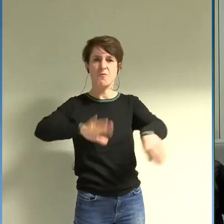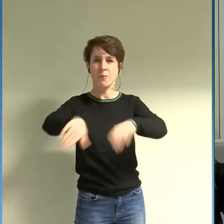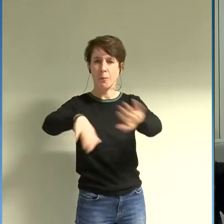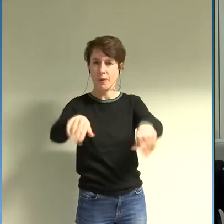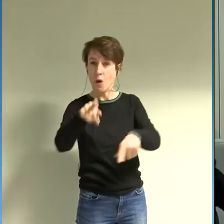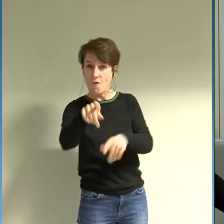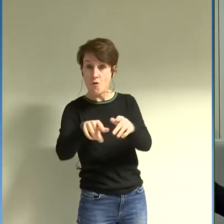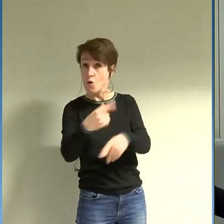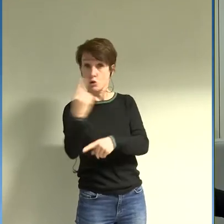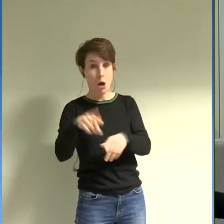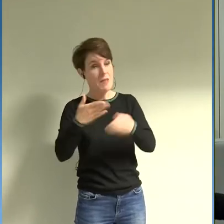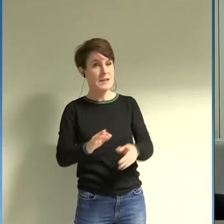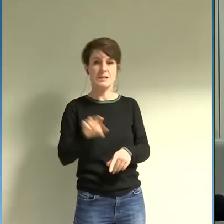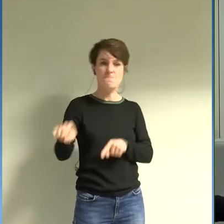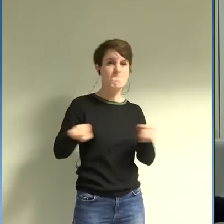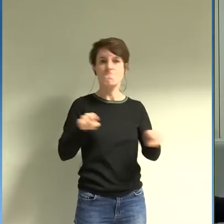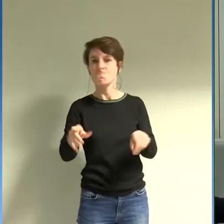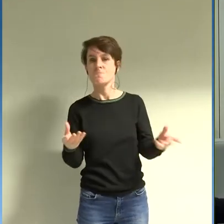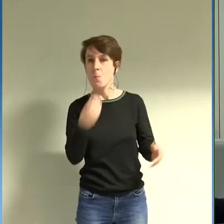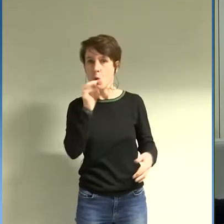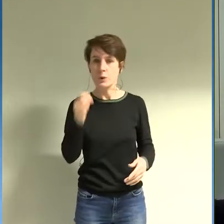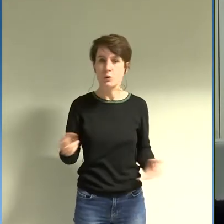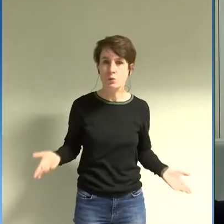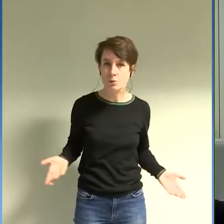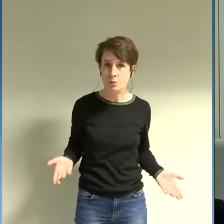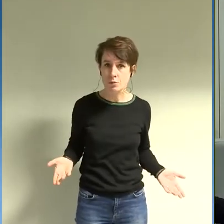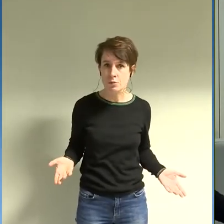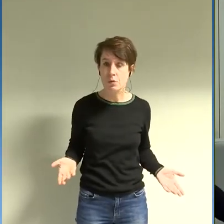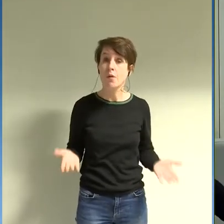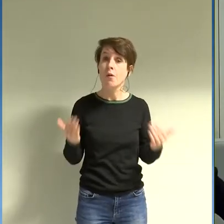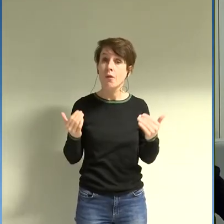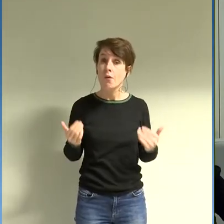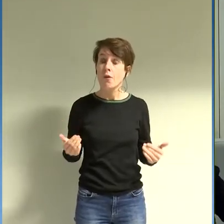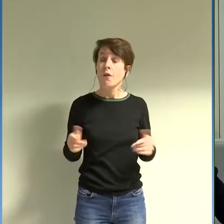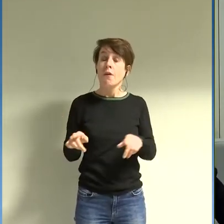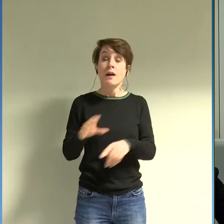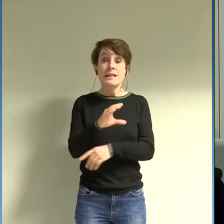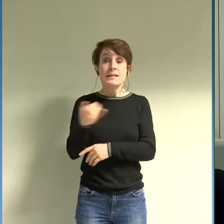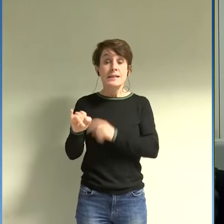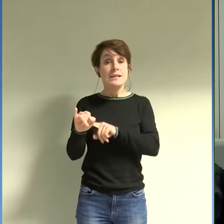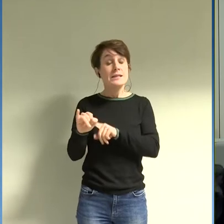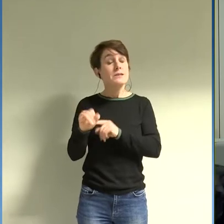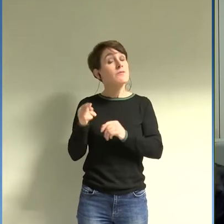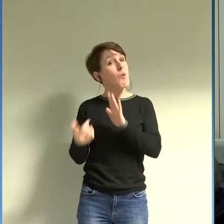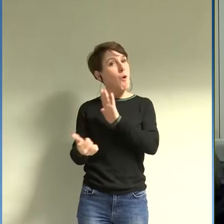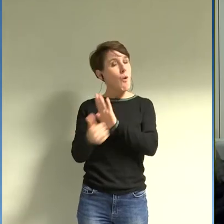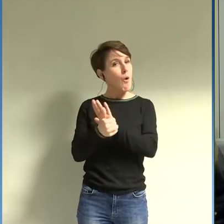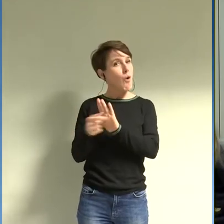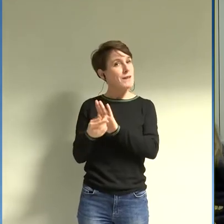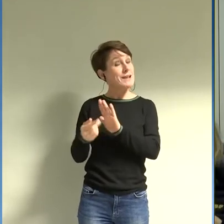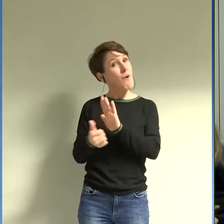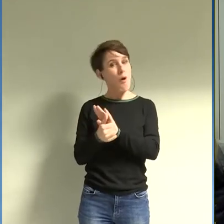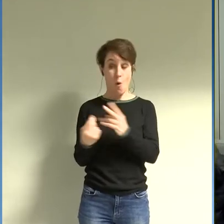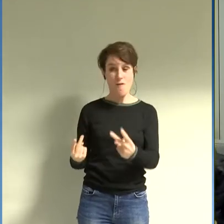d'ailleurs vous donner clairement pour rôle au cci de valoriser la politique municipale